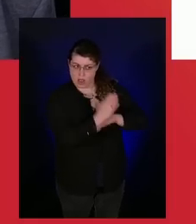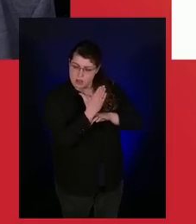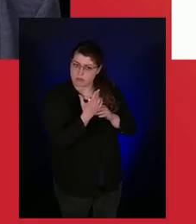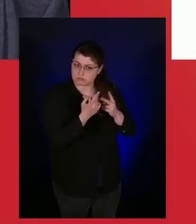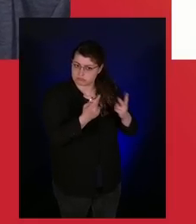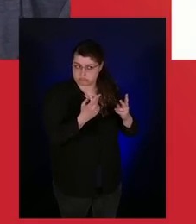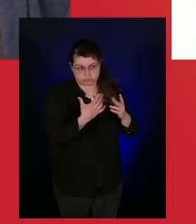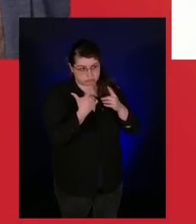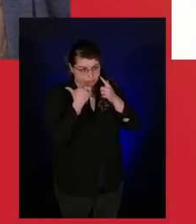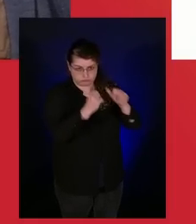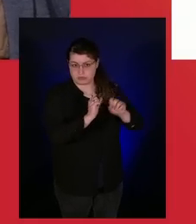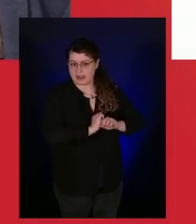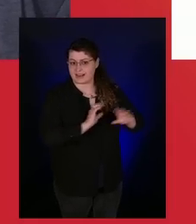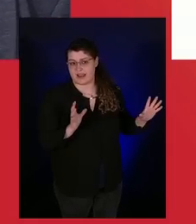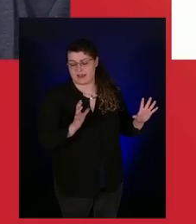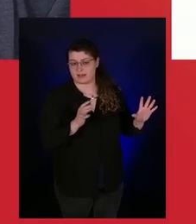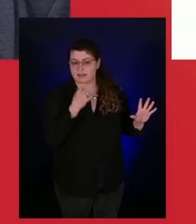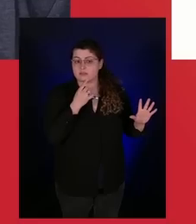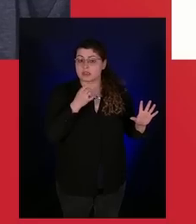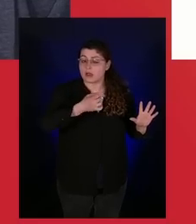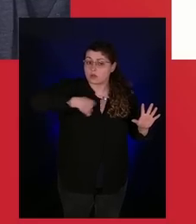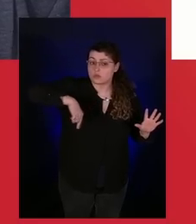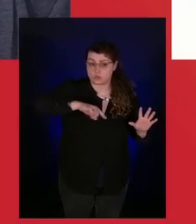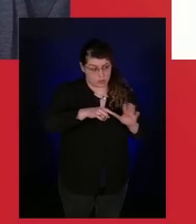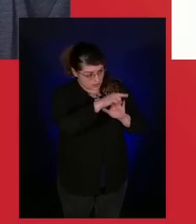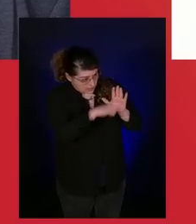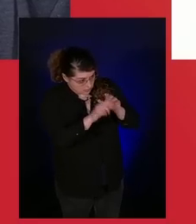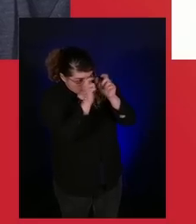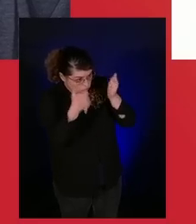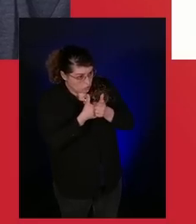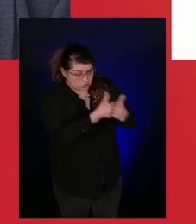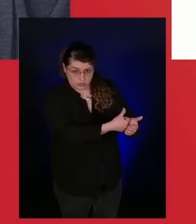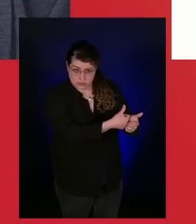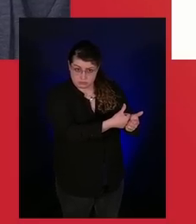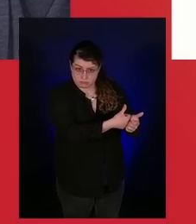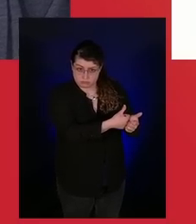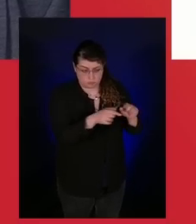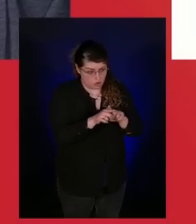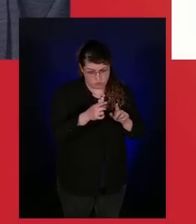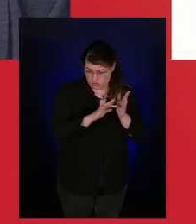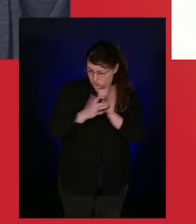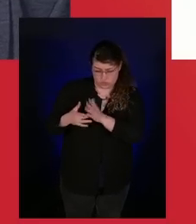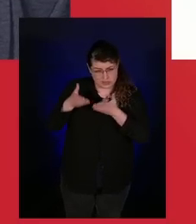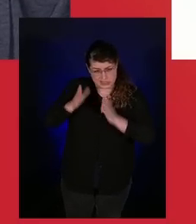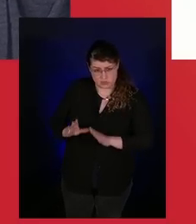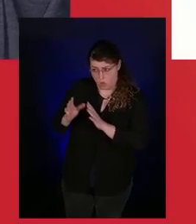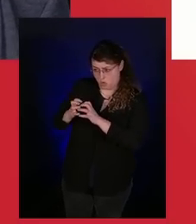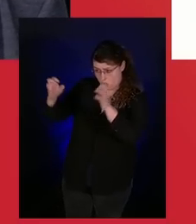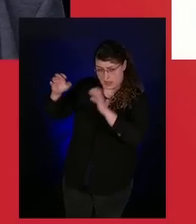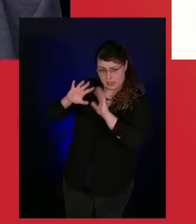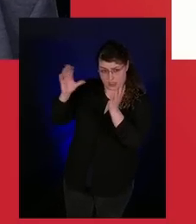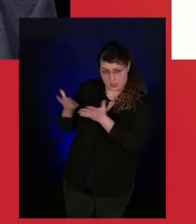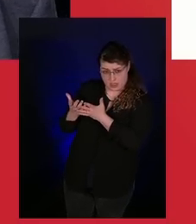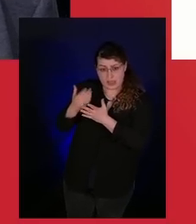démontre, s'il en était besoin, que le respect de cette règle statutaire, comme toute décision de congrès,